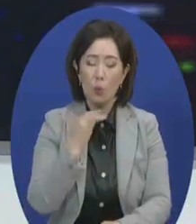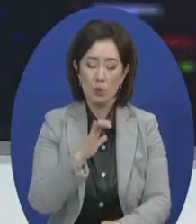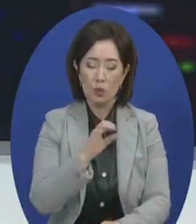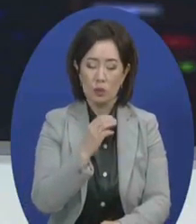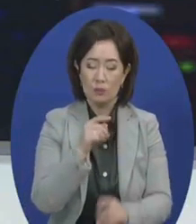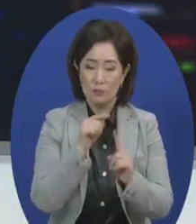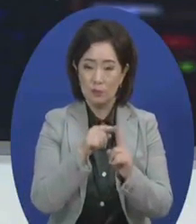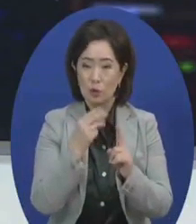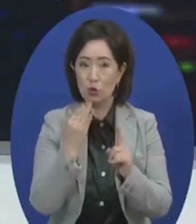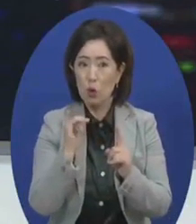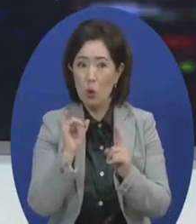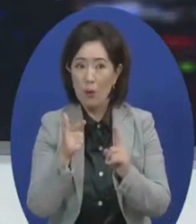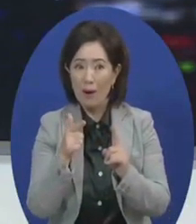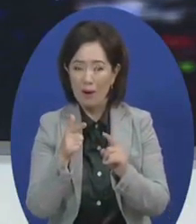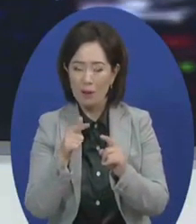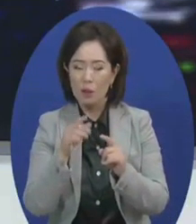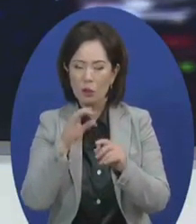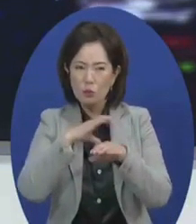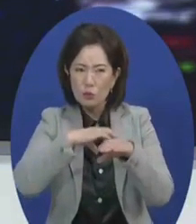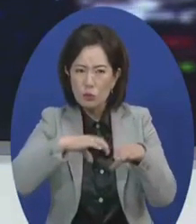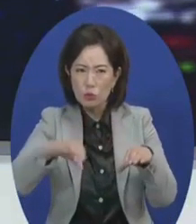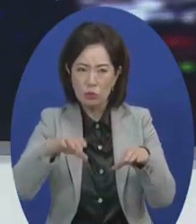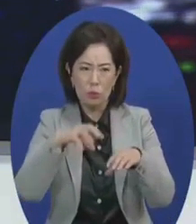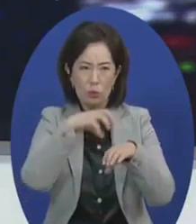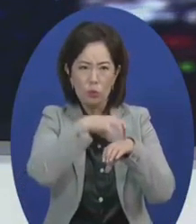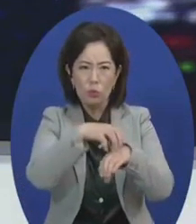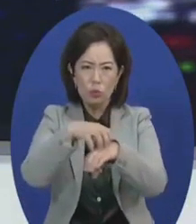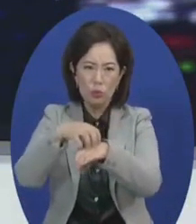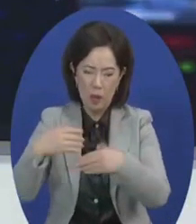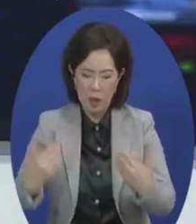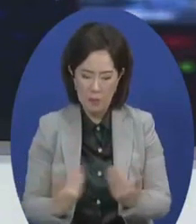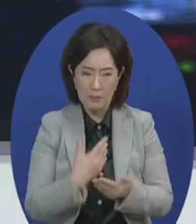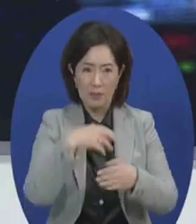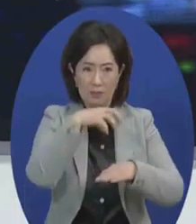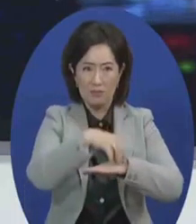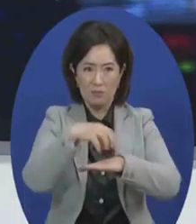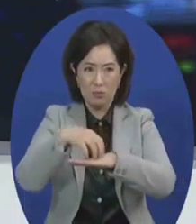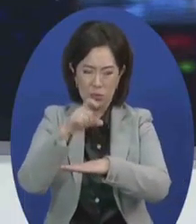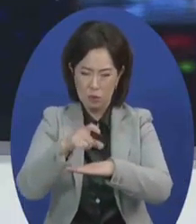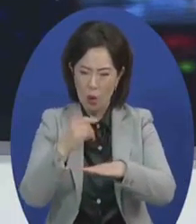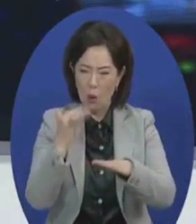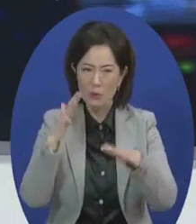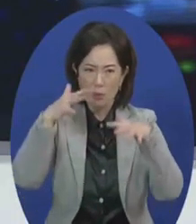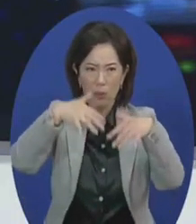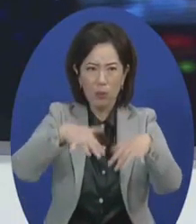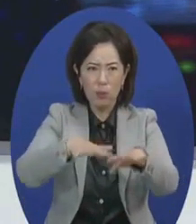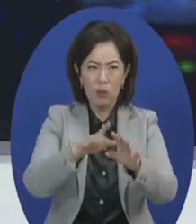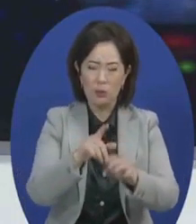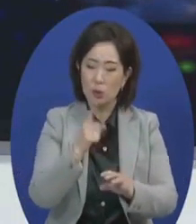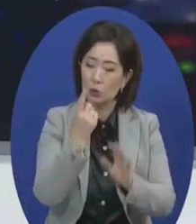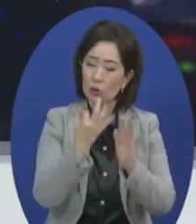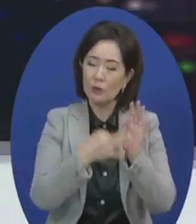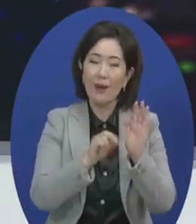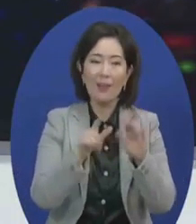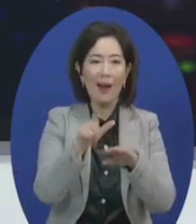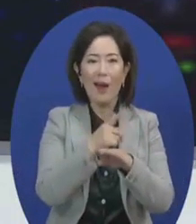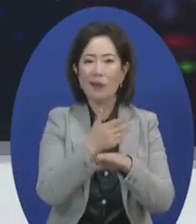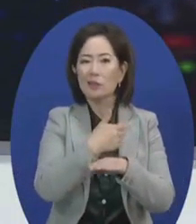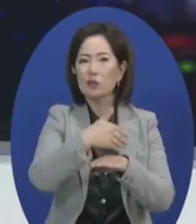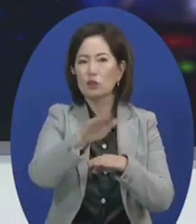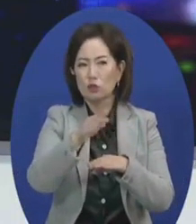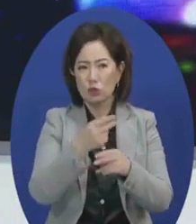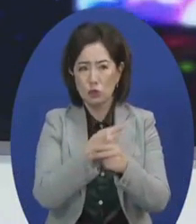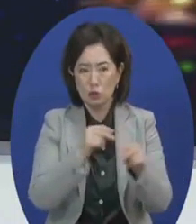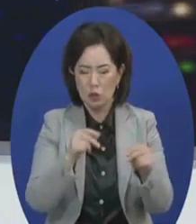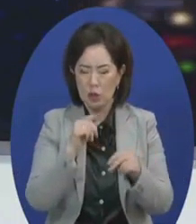Усны цог шуудуу дагаж бус айлуудыг нүүлгэн шилжүүлэх ажил хийх гэж байна. Энэ хүрээнд усанд автах эрсдэлтэй 180 айл газраа чиглүүлсэн. Жил бүр